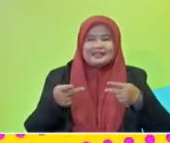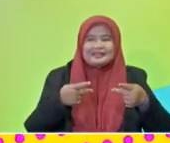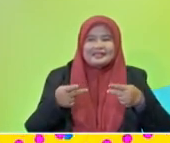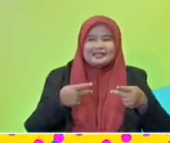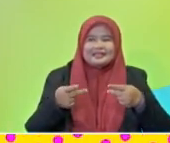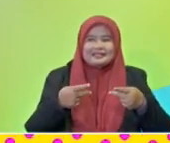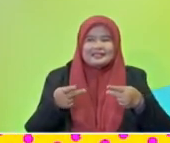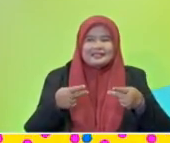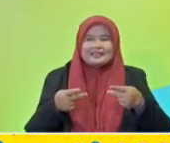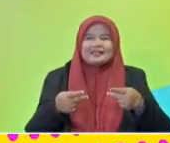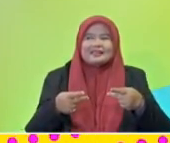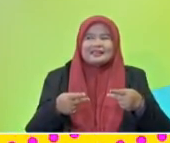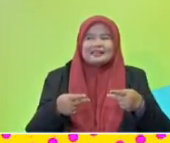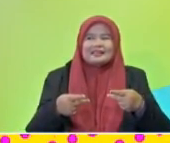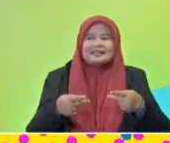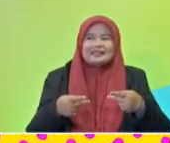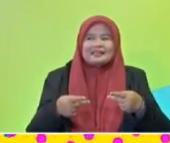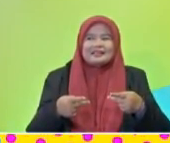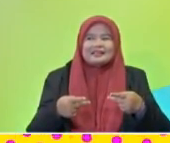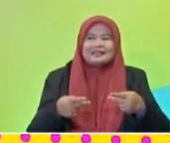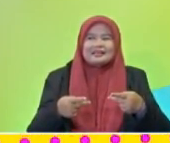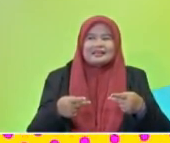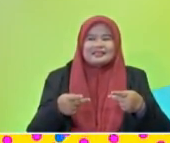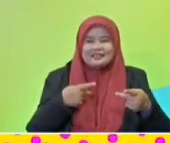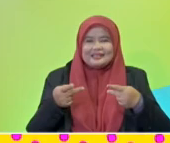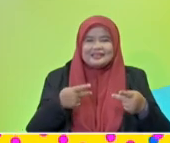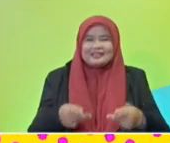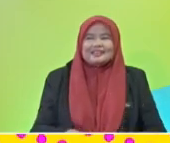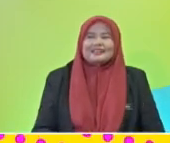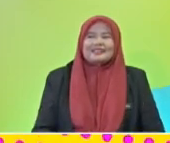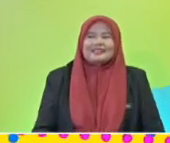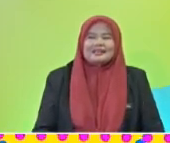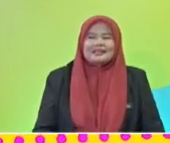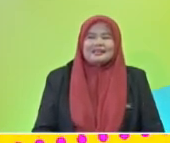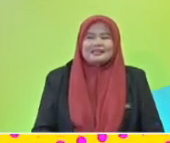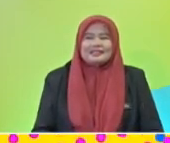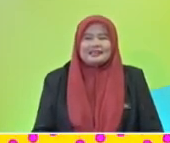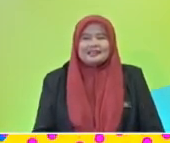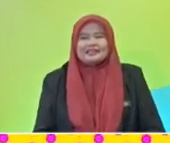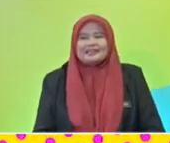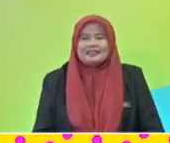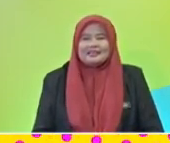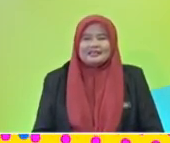kumpulan tak dengar lagi plastik plastik plastik silakan